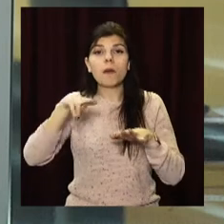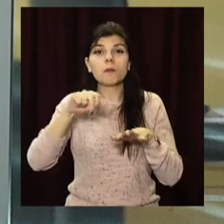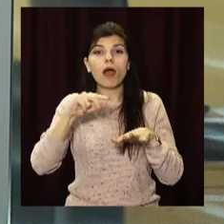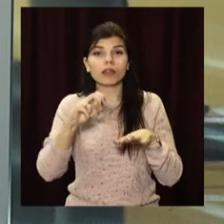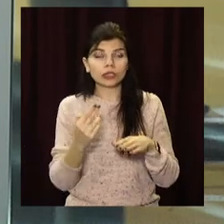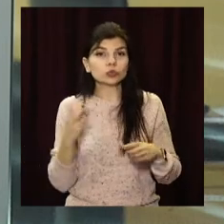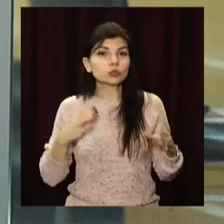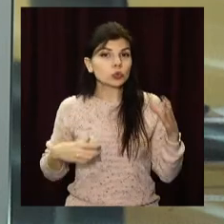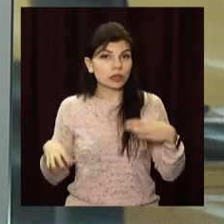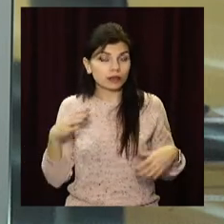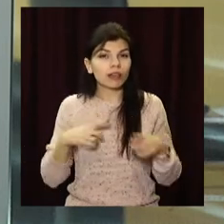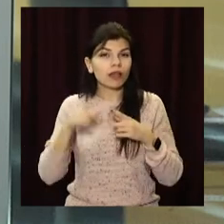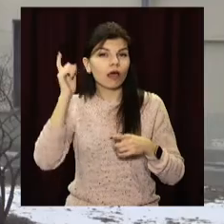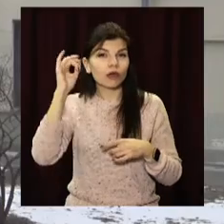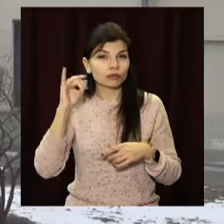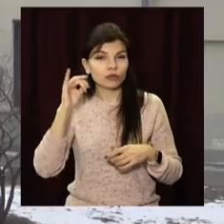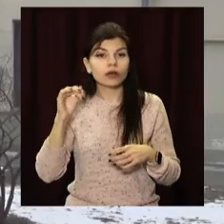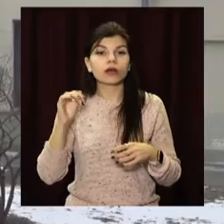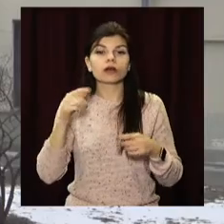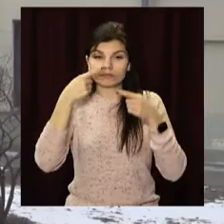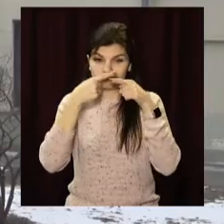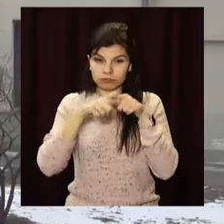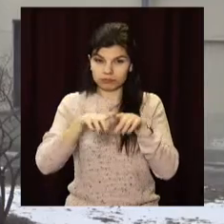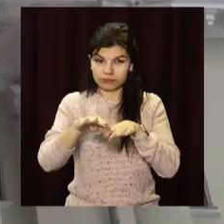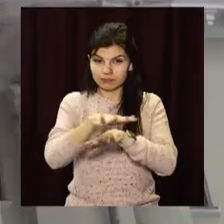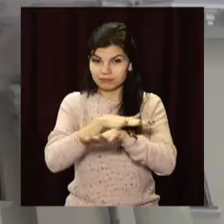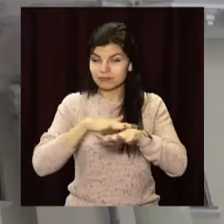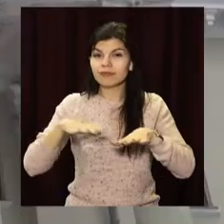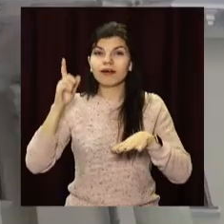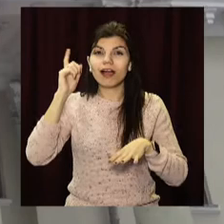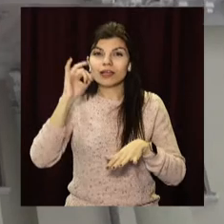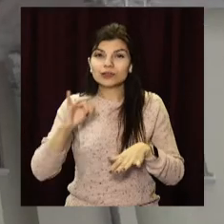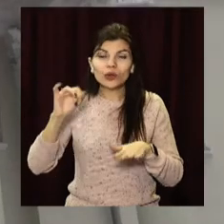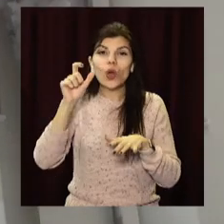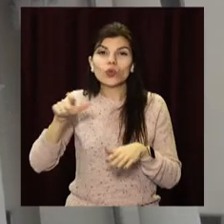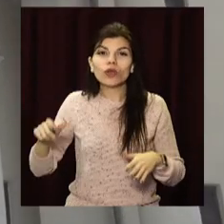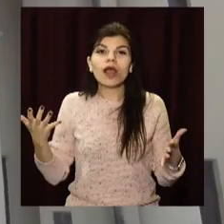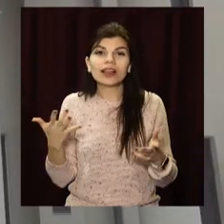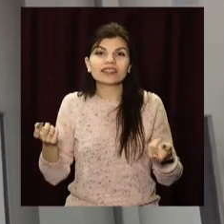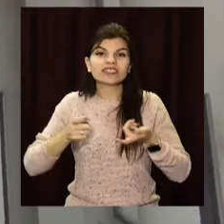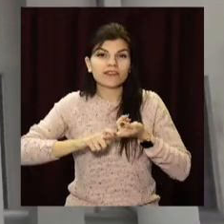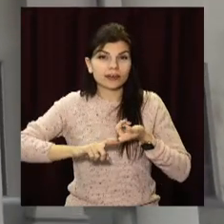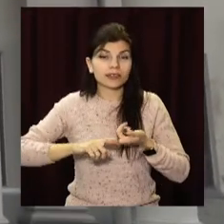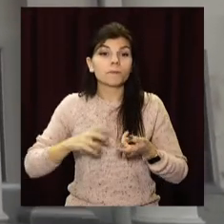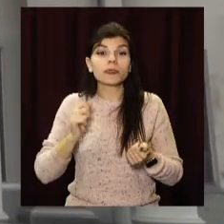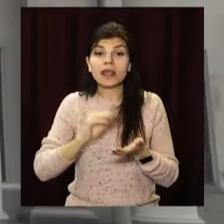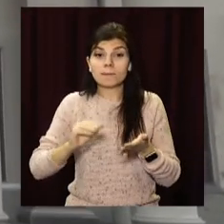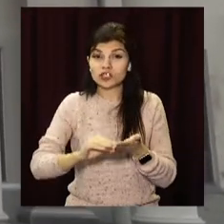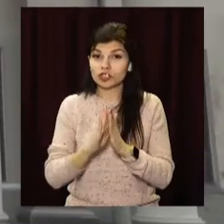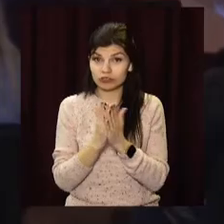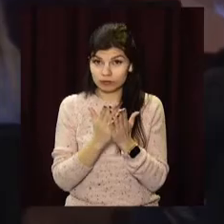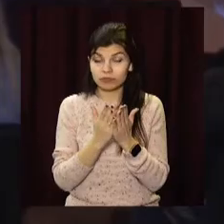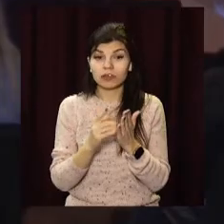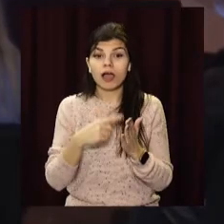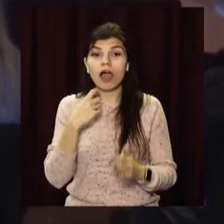виданні «Найстаріший символ міста» йдеться про архітектурне минуле будівлі, історичні події та людей, які з ним пов'язані. Для написання книжки,